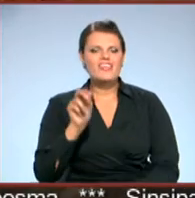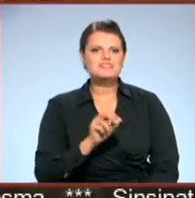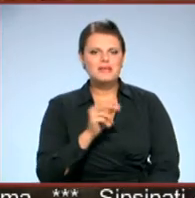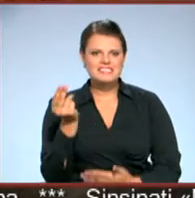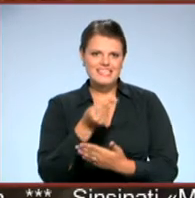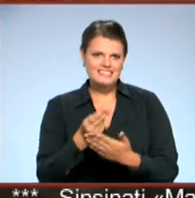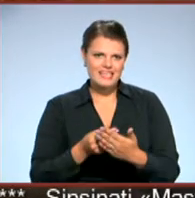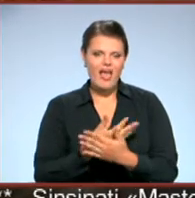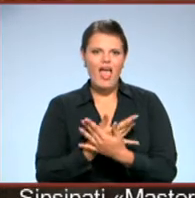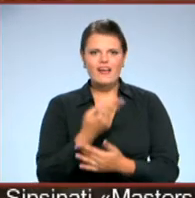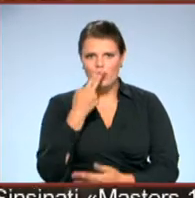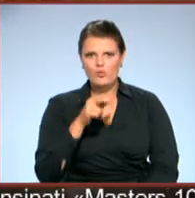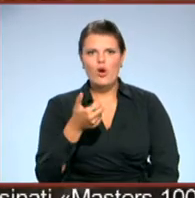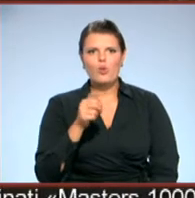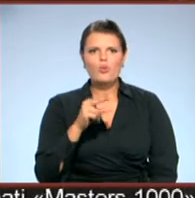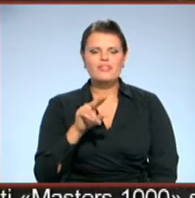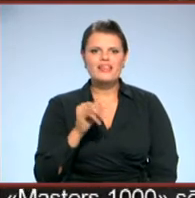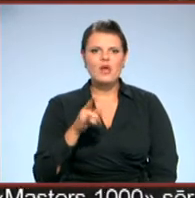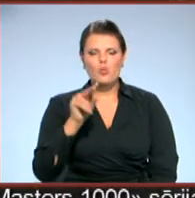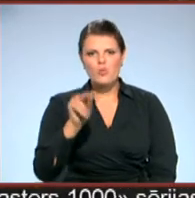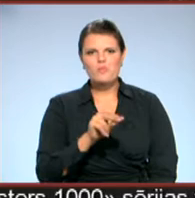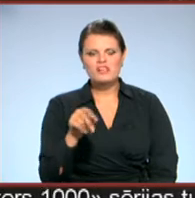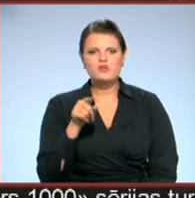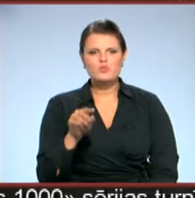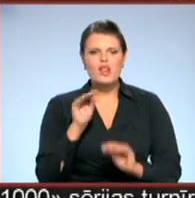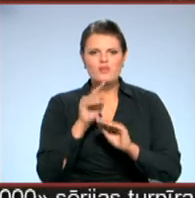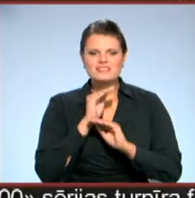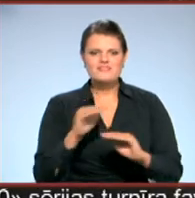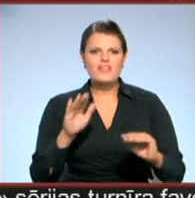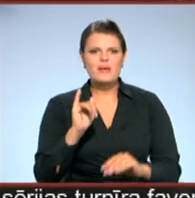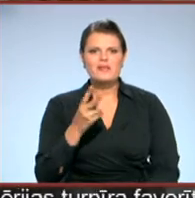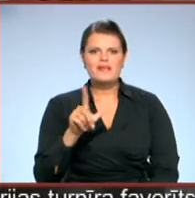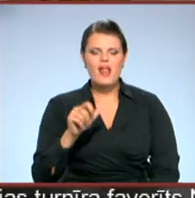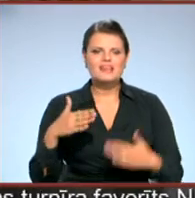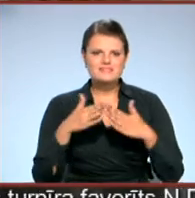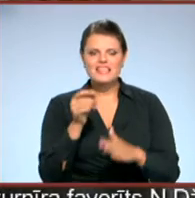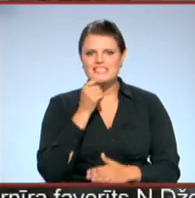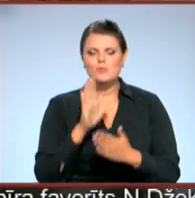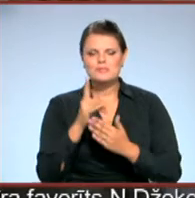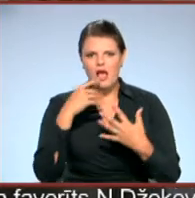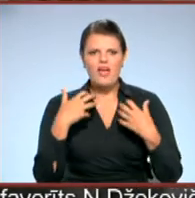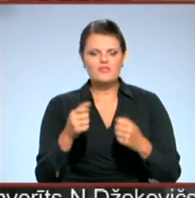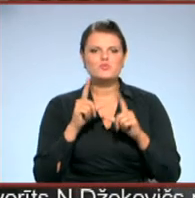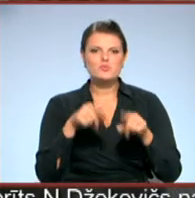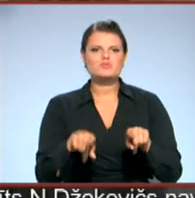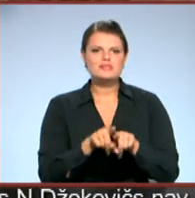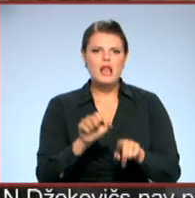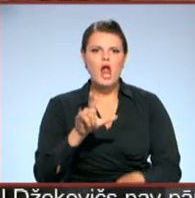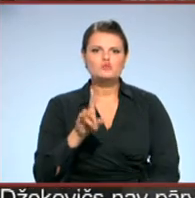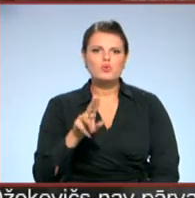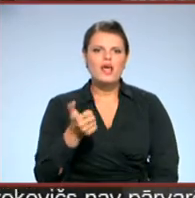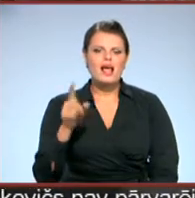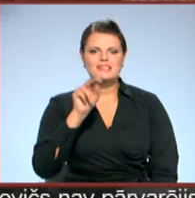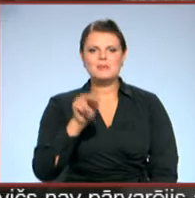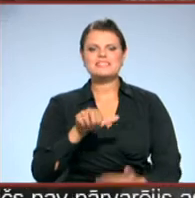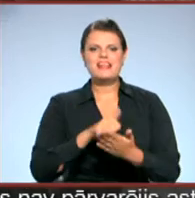glezna, eņģeļi no Gudenieku baznīcas. Tūlīt pēc svētā Miķeļa svētkiem septembrī uz atveseļošanos dosies arī Alsungas baznīcas